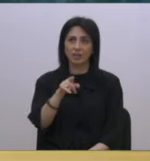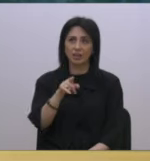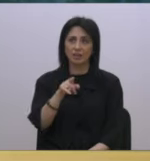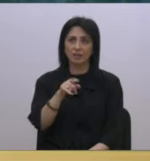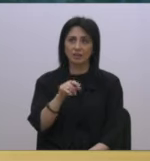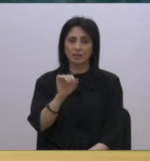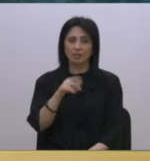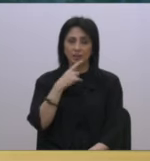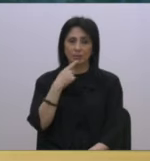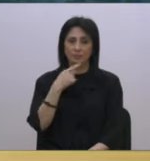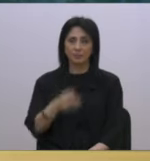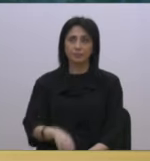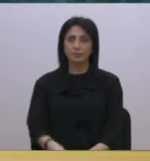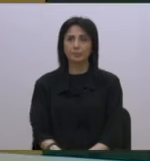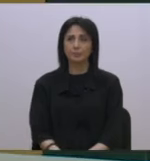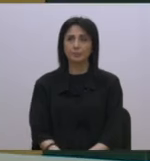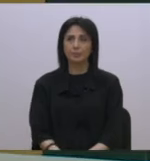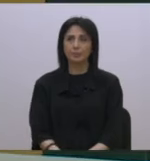Свитце, меха сашуа Леванста.